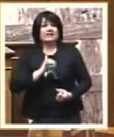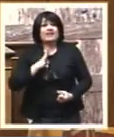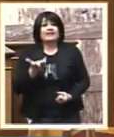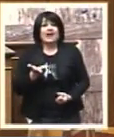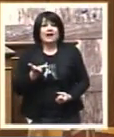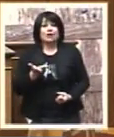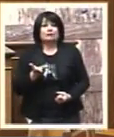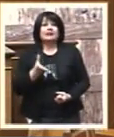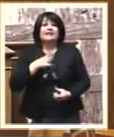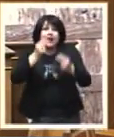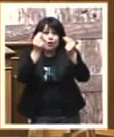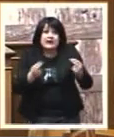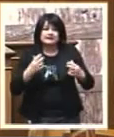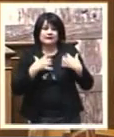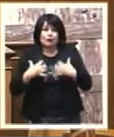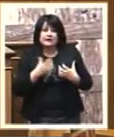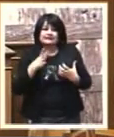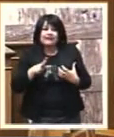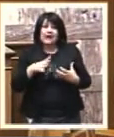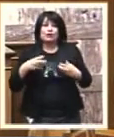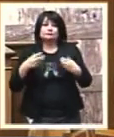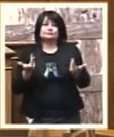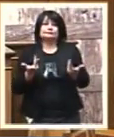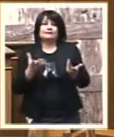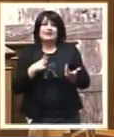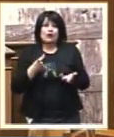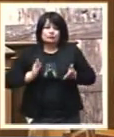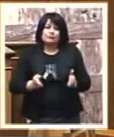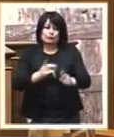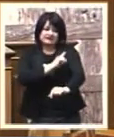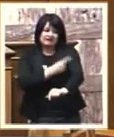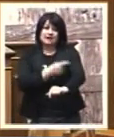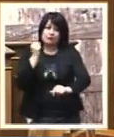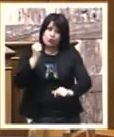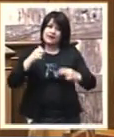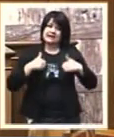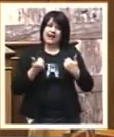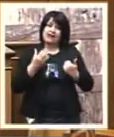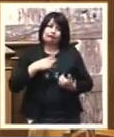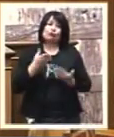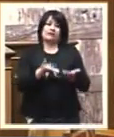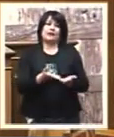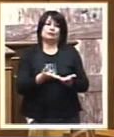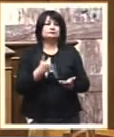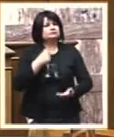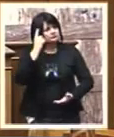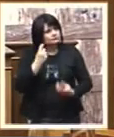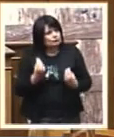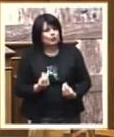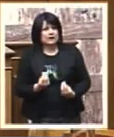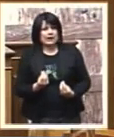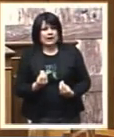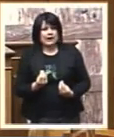μπορεί να βρει διέξοδο στις αγωνίες της. Που δεν μπορεί να πατήσει γερά στα πόδια της. Διότι ξέρω και ξέρουμε πολύ καλά ότι χωρίς